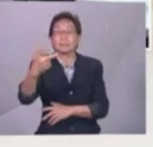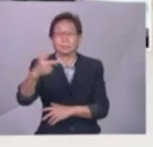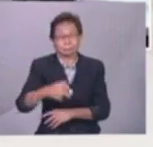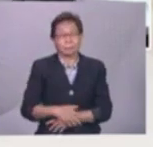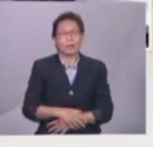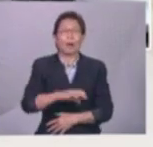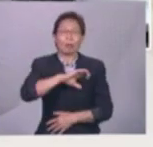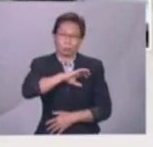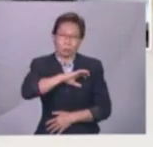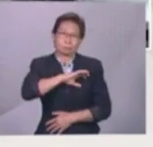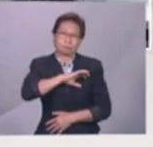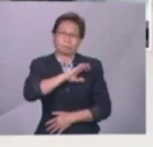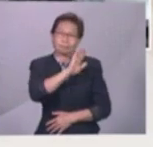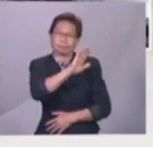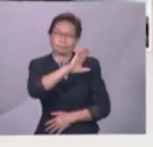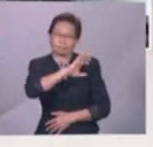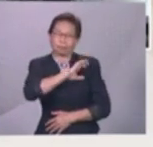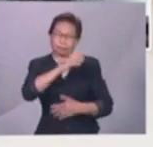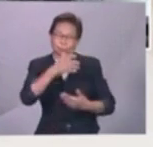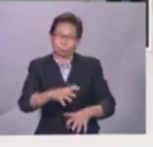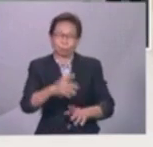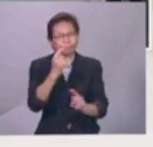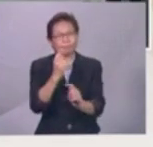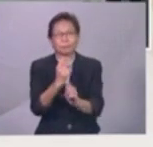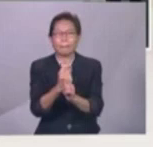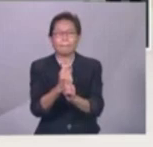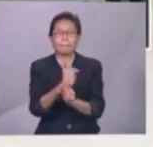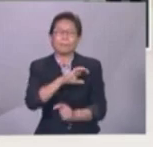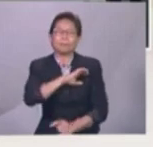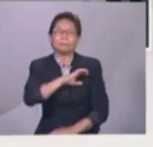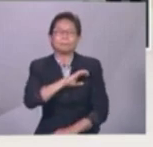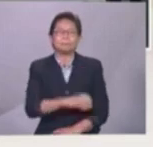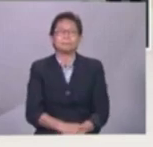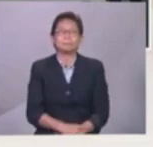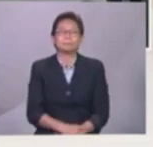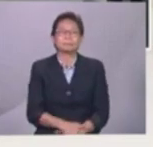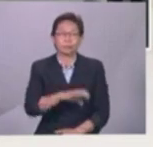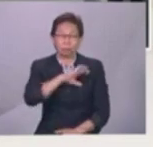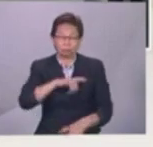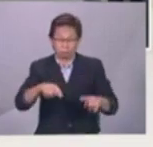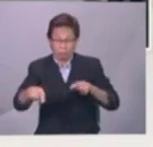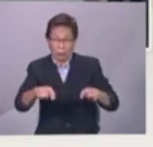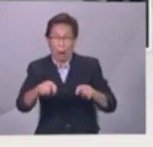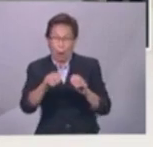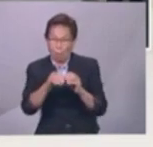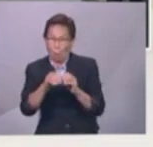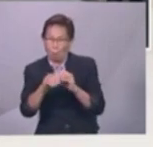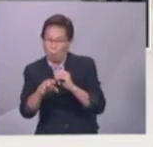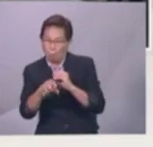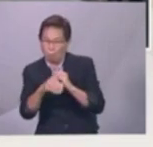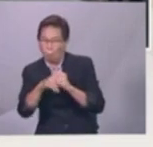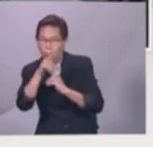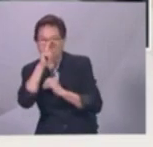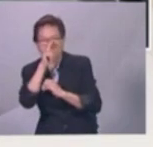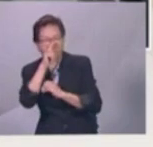Pihak PDRM telah mengambil ketetapan bahawa tindakan yang lebih tegas dan tidak